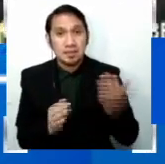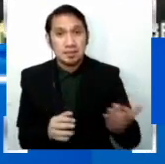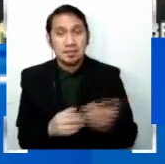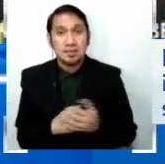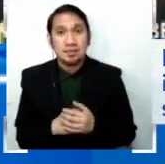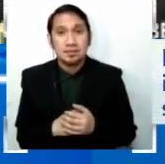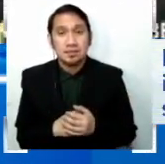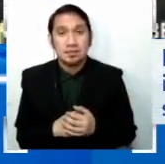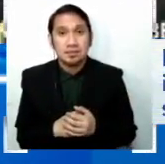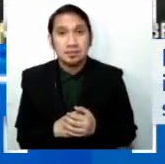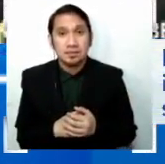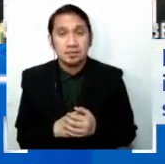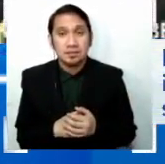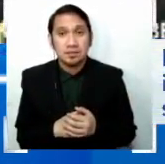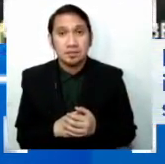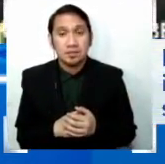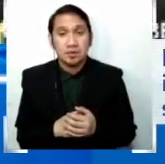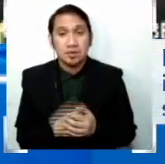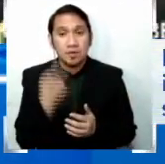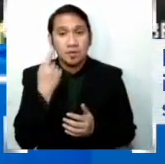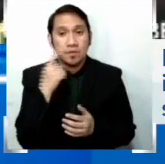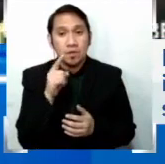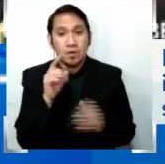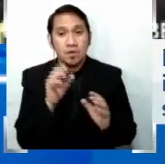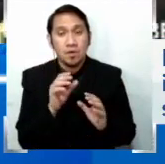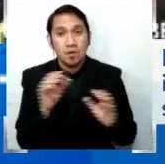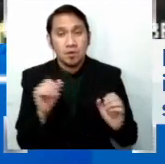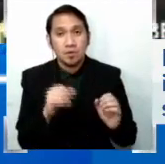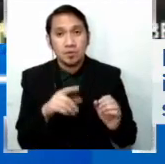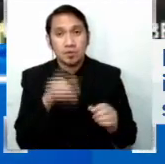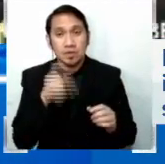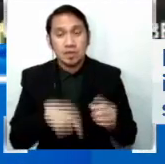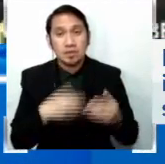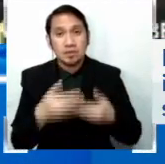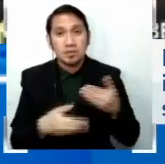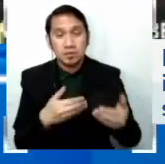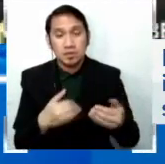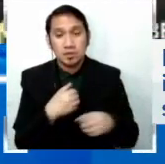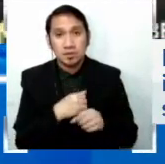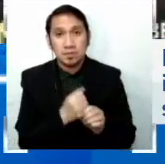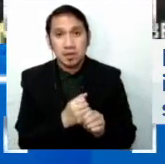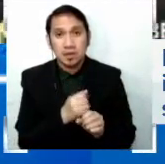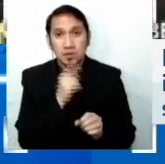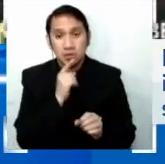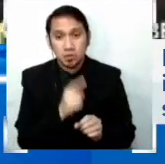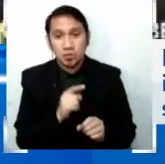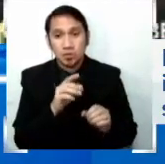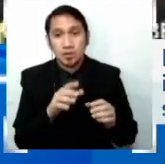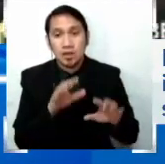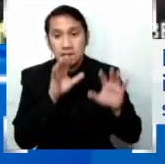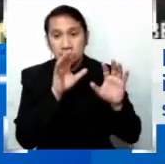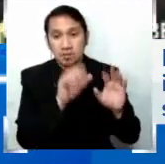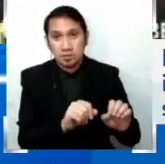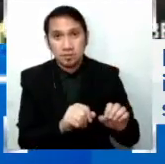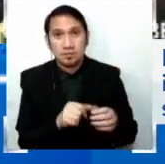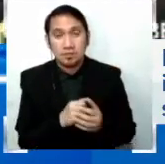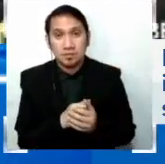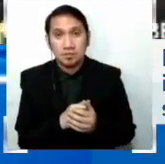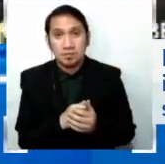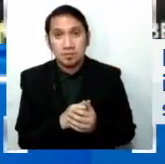the Senate President and the process should start to make sure that a warrant of arrest is issued and that they will be asked